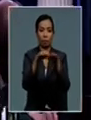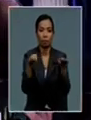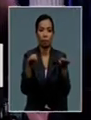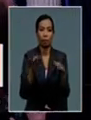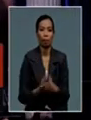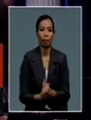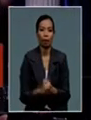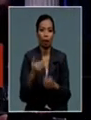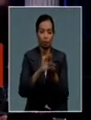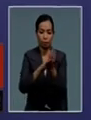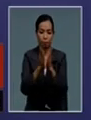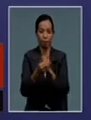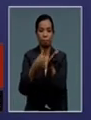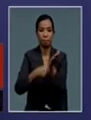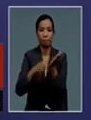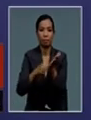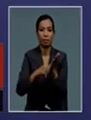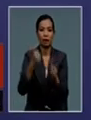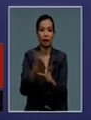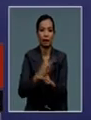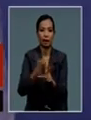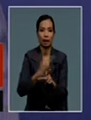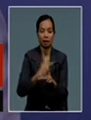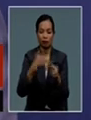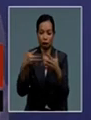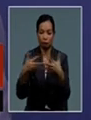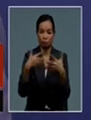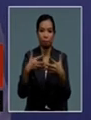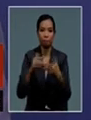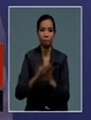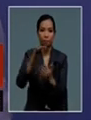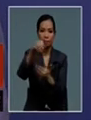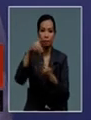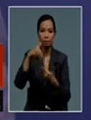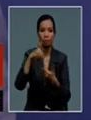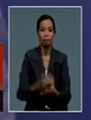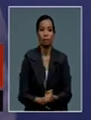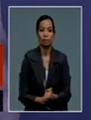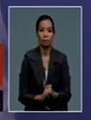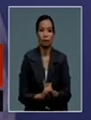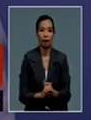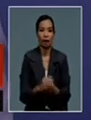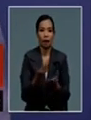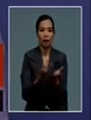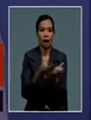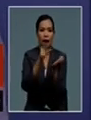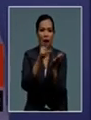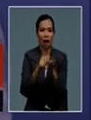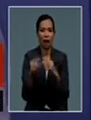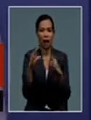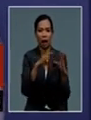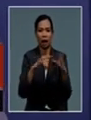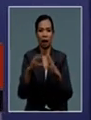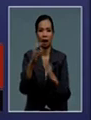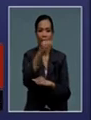ที่มีการปรับขึ้นภาษีการนำเข้าเหล็กและอลูมิเนียมของสหรัฐปรากฏว่าโอ้โหถูกถาโถมโต้แย้งจากนาน